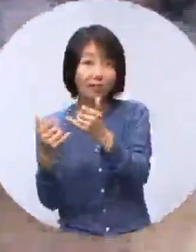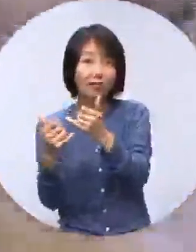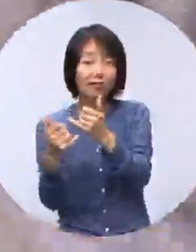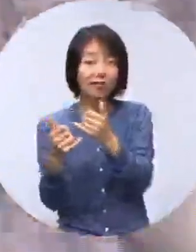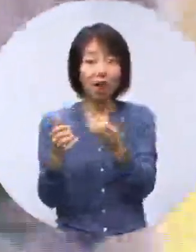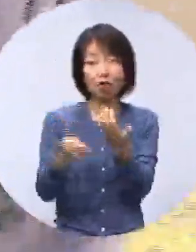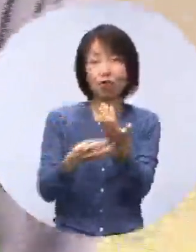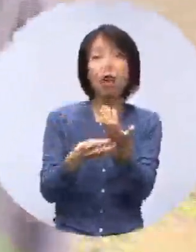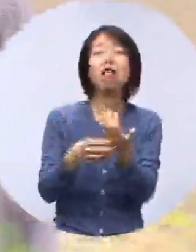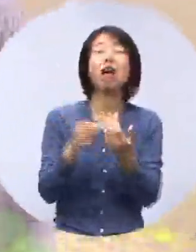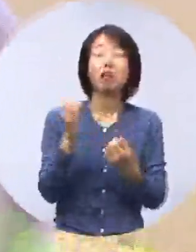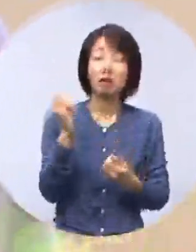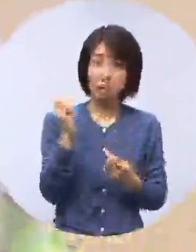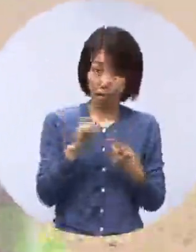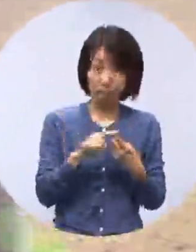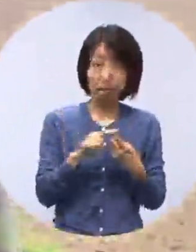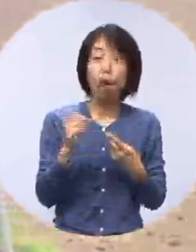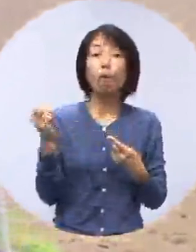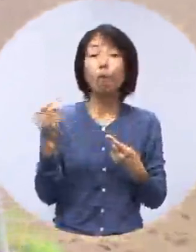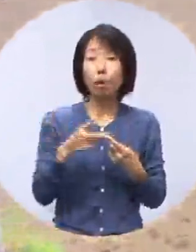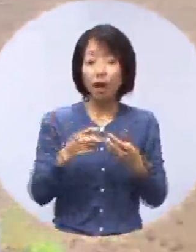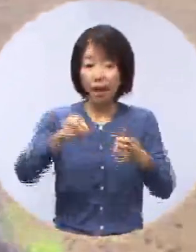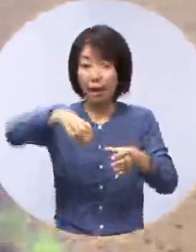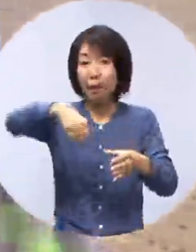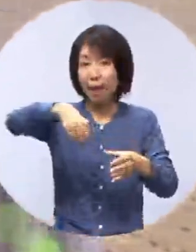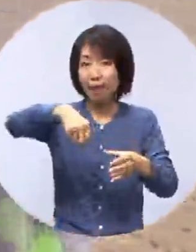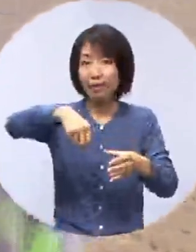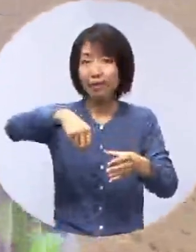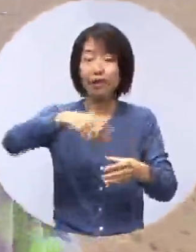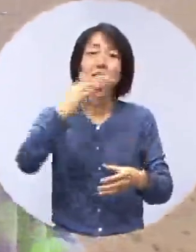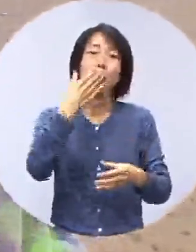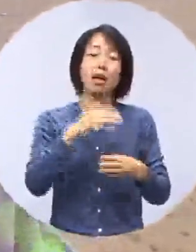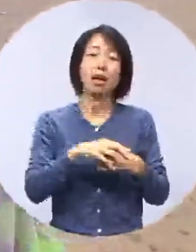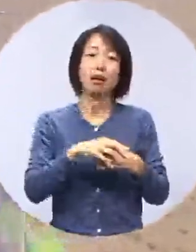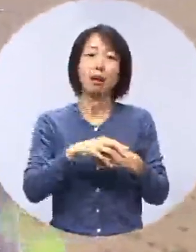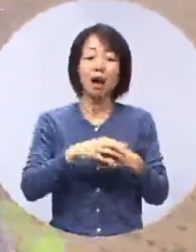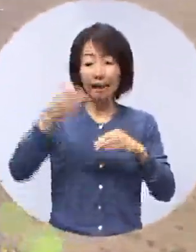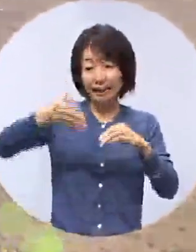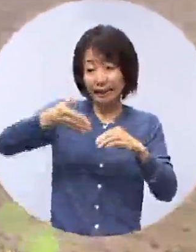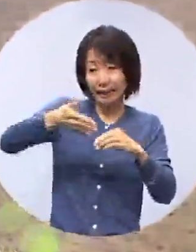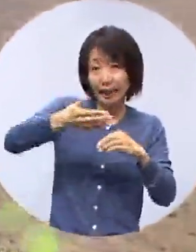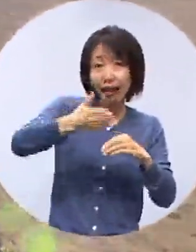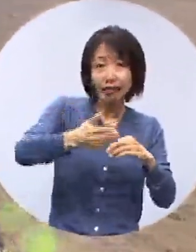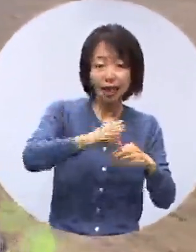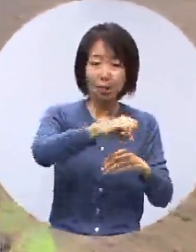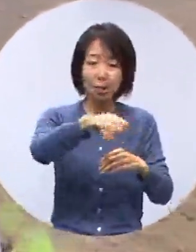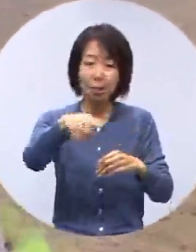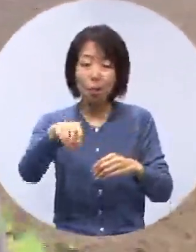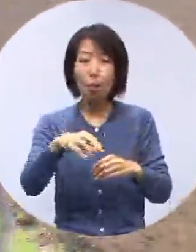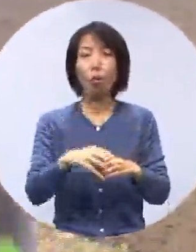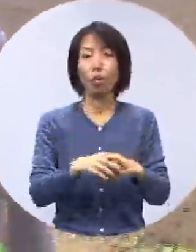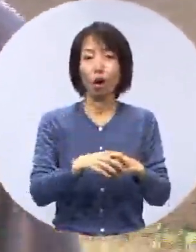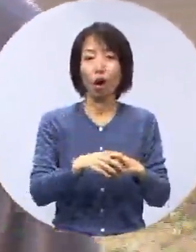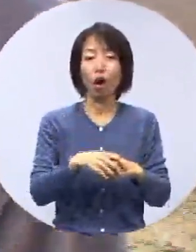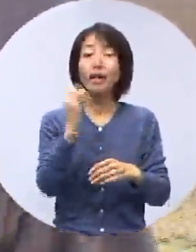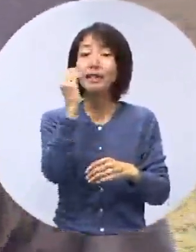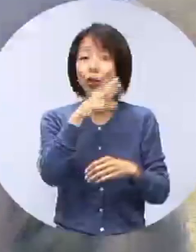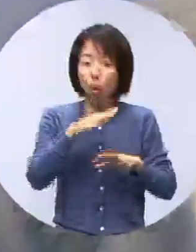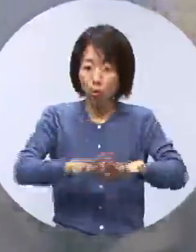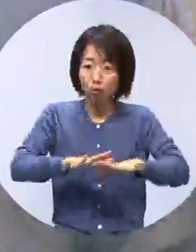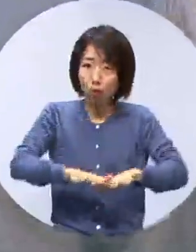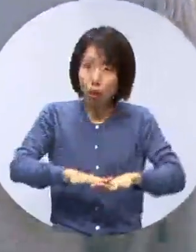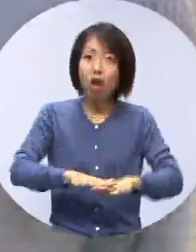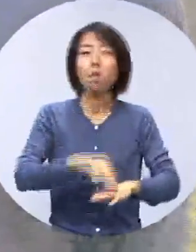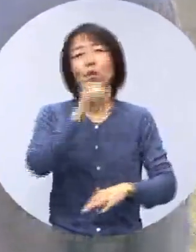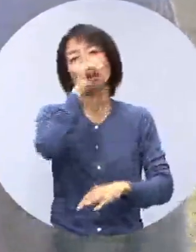したり、あの炒めたりなんかして食べますけれども、あと刻んで彩りにしたりなんかもしますね。あとは塩漬け、は